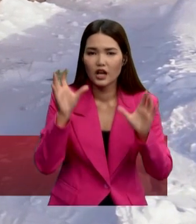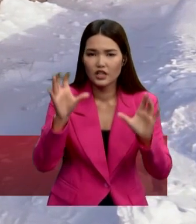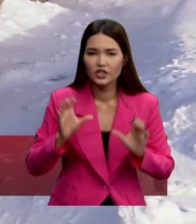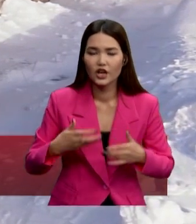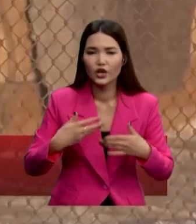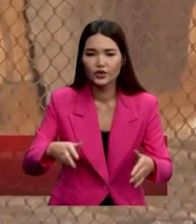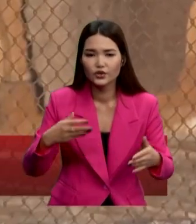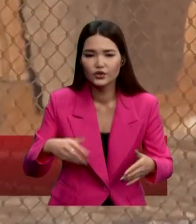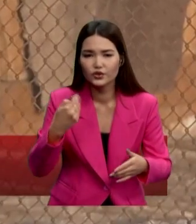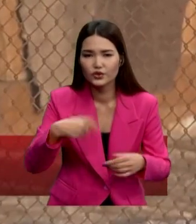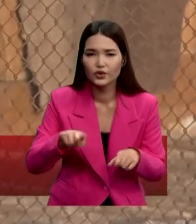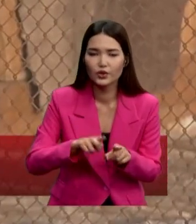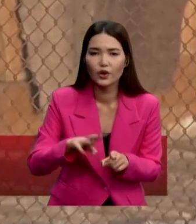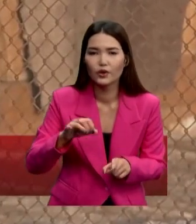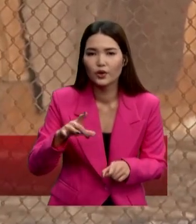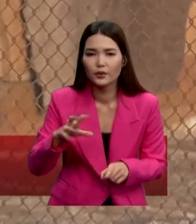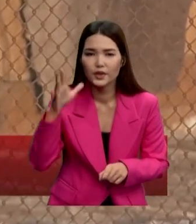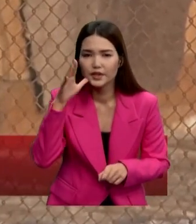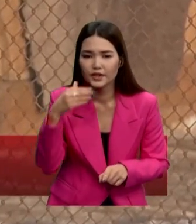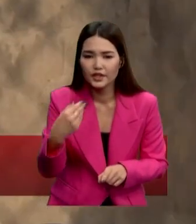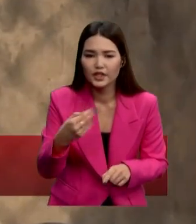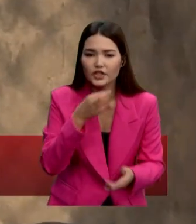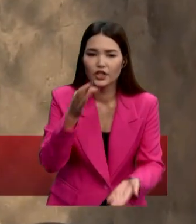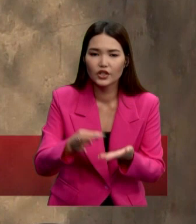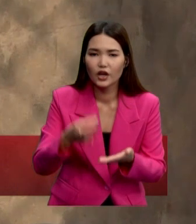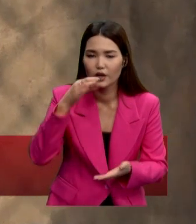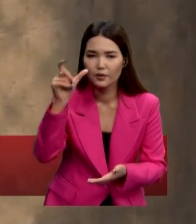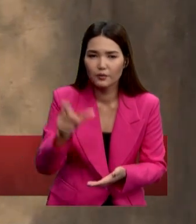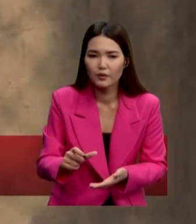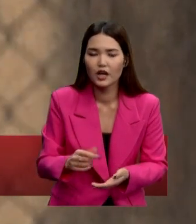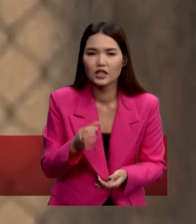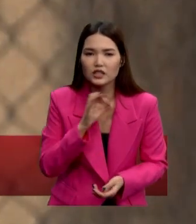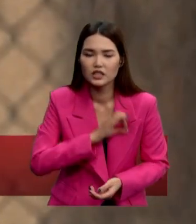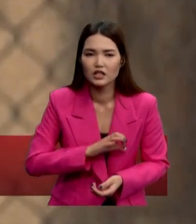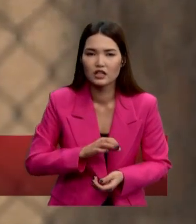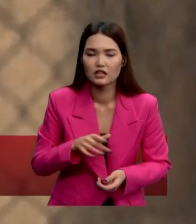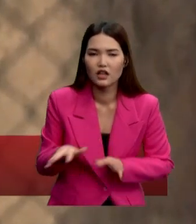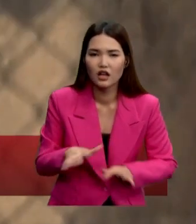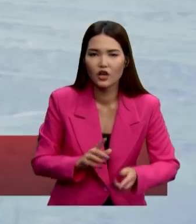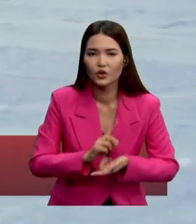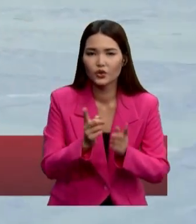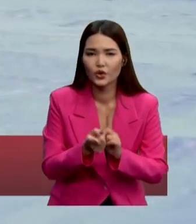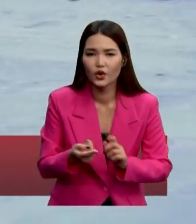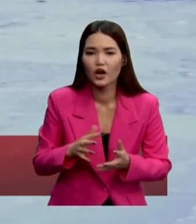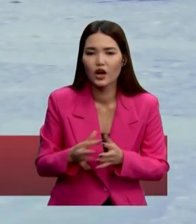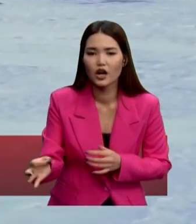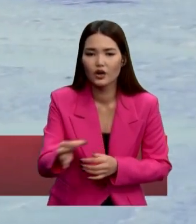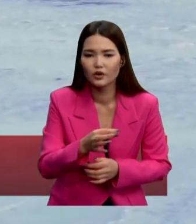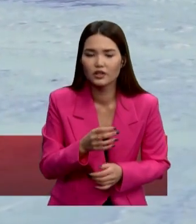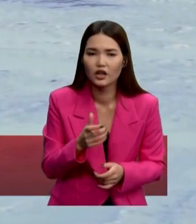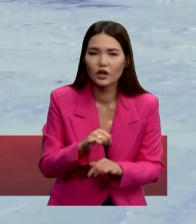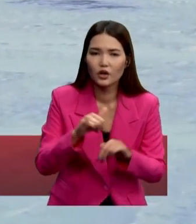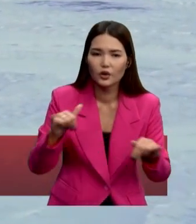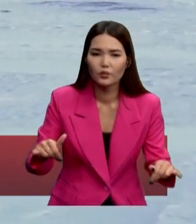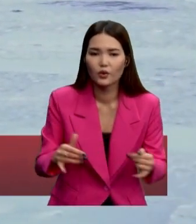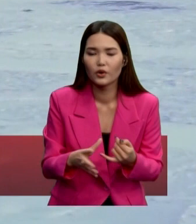қазақтың құмай тазысы мен төбетін түгендейміз деп жатқанда жауапты мамандар кері әрекетке көшуде. Қоянды ауылында қос тазыны атқан